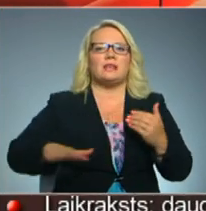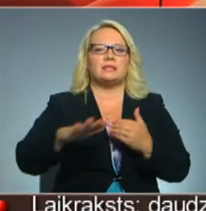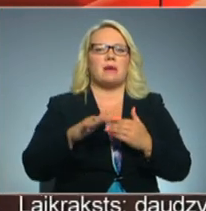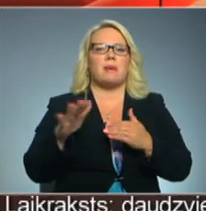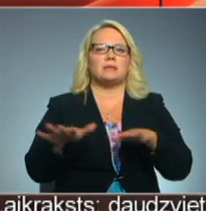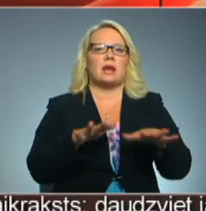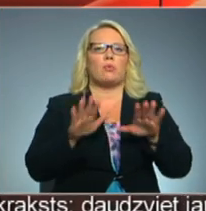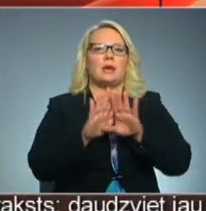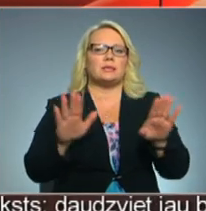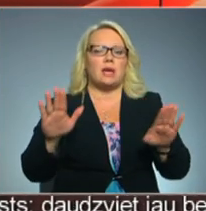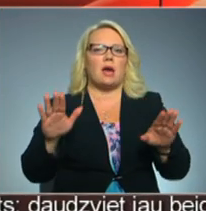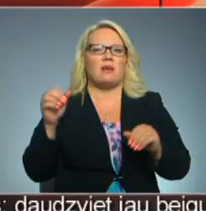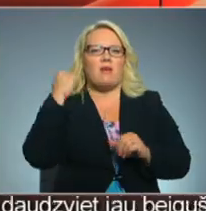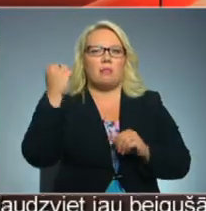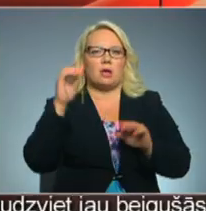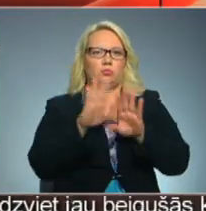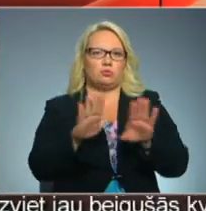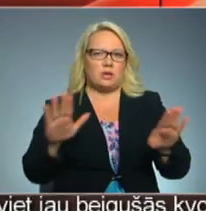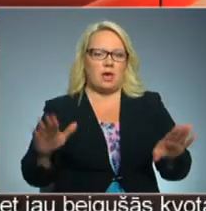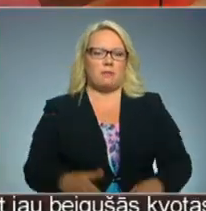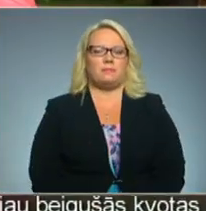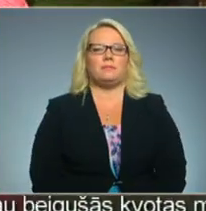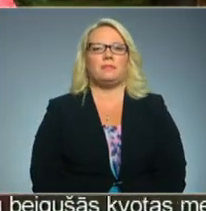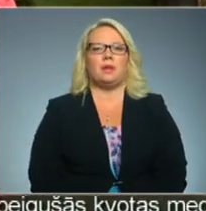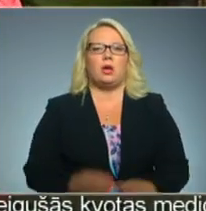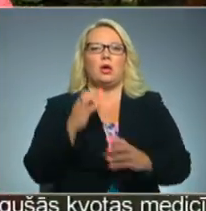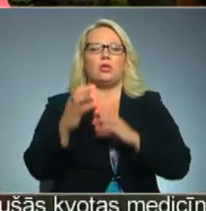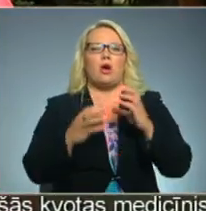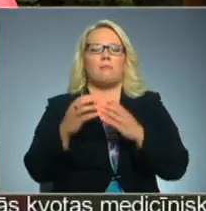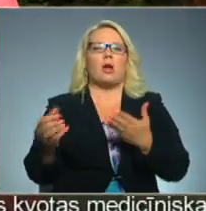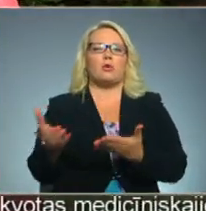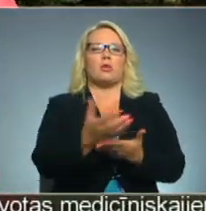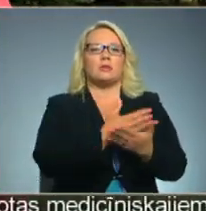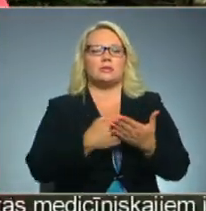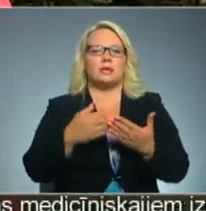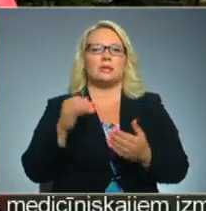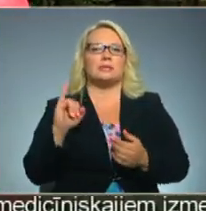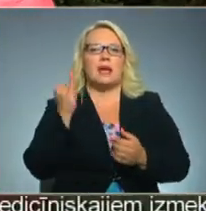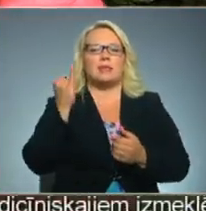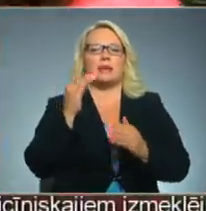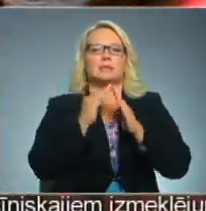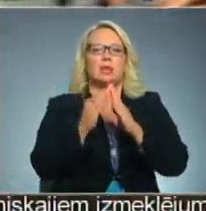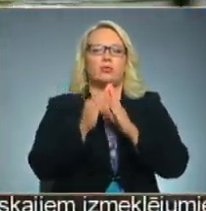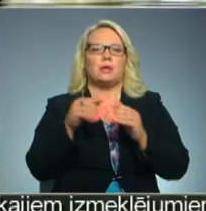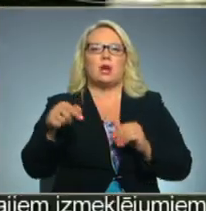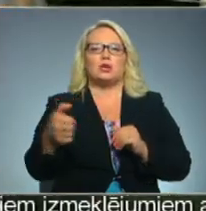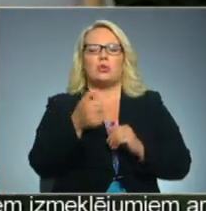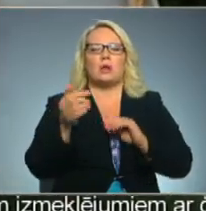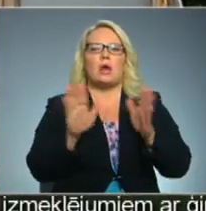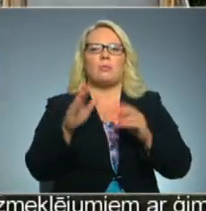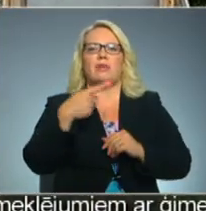Valmieras muzejā un tos aplūko devās Vidzemes televīzija. Tomātu kolekcionārs Natālijas Zeltiņa siltumnīcā šogad aug